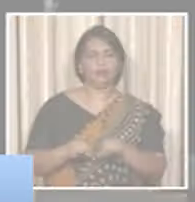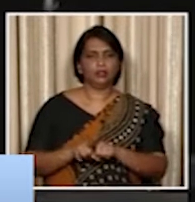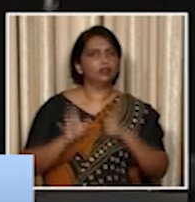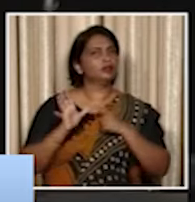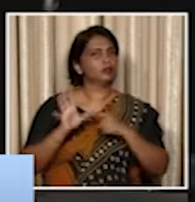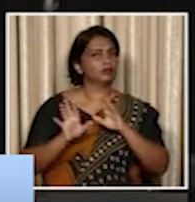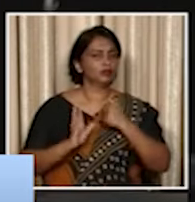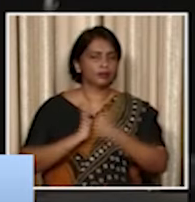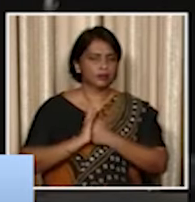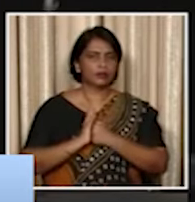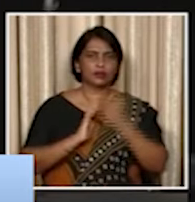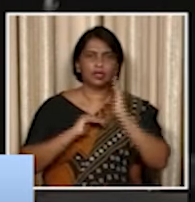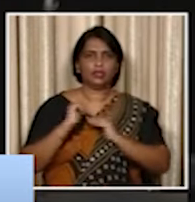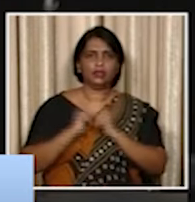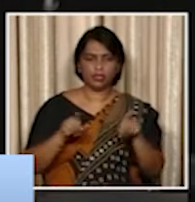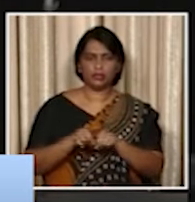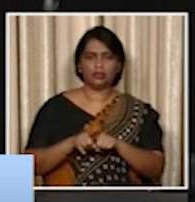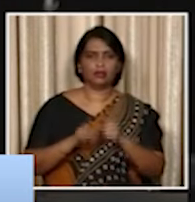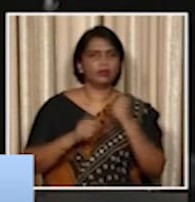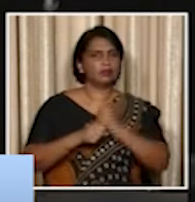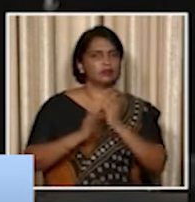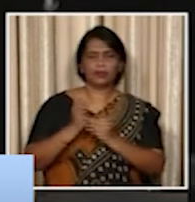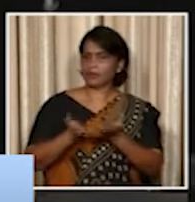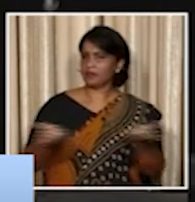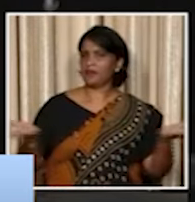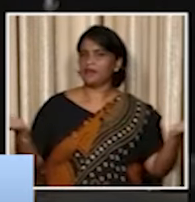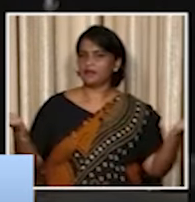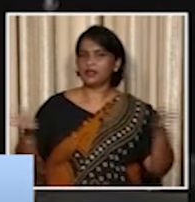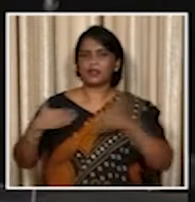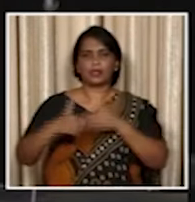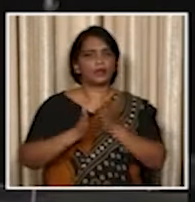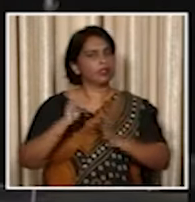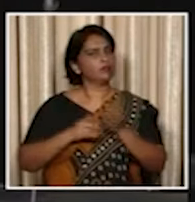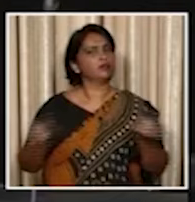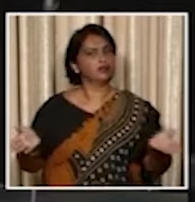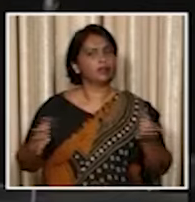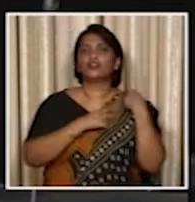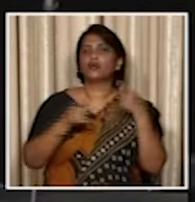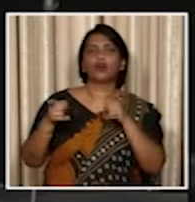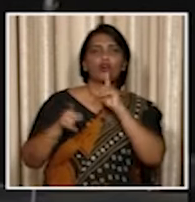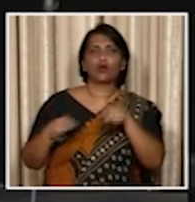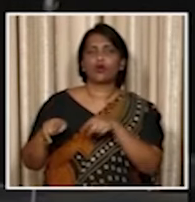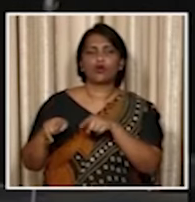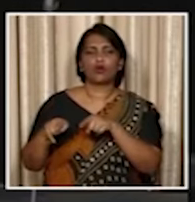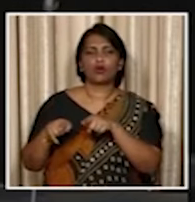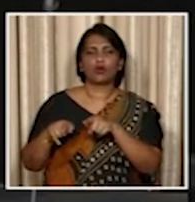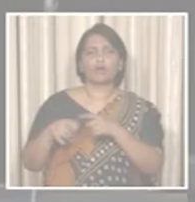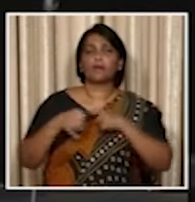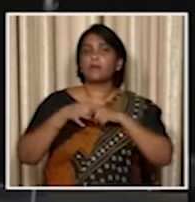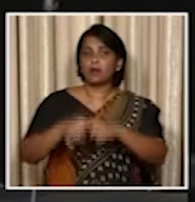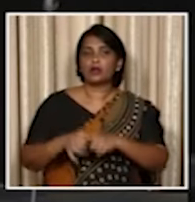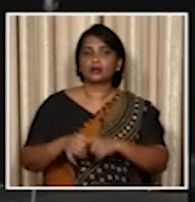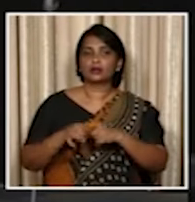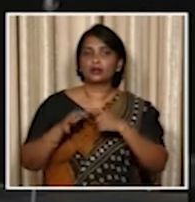එපා. දැන් මෙතන ඉන්නවා රාජ්‍ය අමාත්‍යවරු කීප දෙනෙක්ම ඉන්නවා. දැන් මෙතන ඉන්නවා කැබිනට් අමාත්‍යවරු. ඔබතුමාගේ ප්‍රශ්න කාර්යද මොනවා යොමු කරේ? ඔබතුමා යොමු කරපු කෙනා